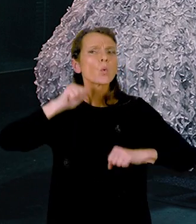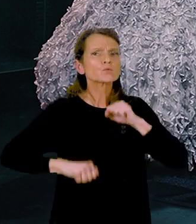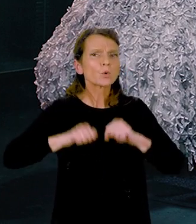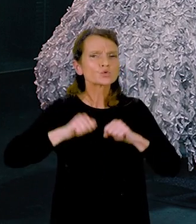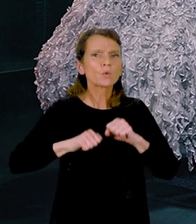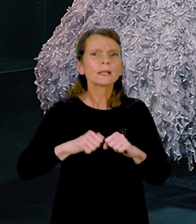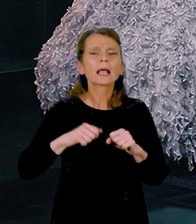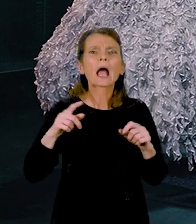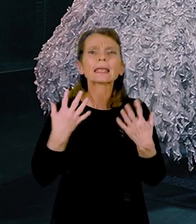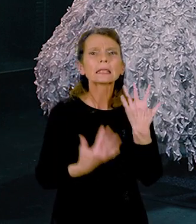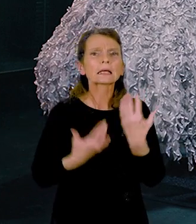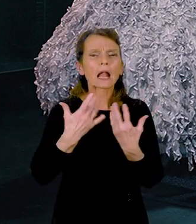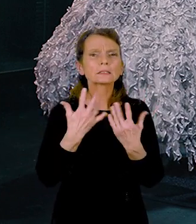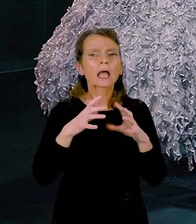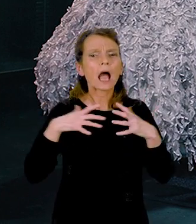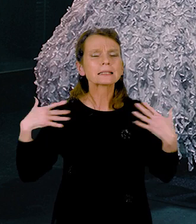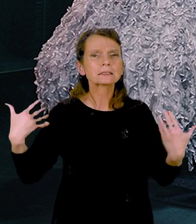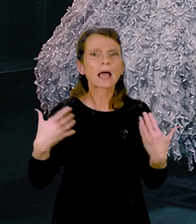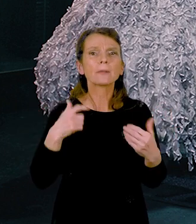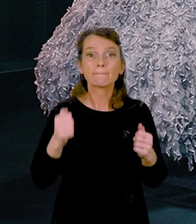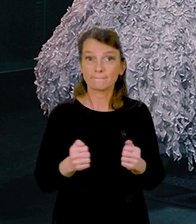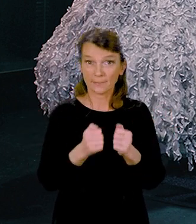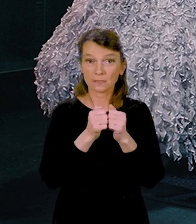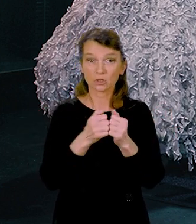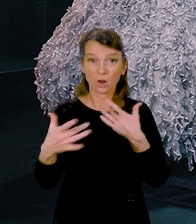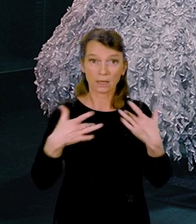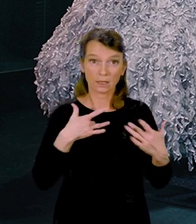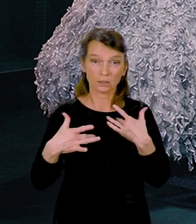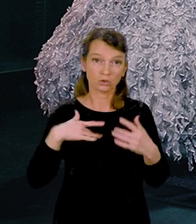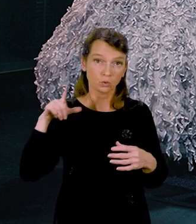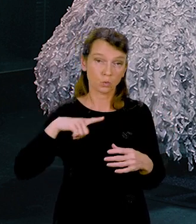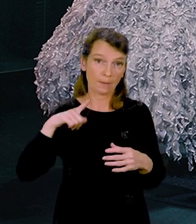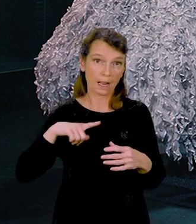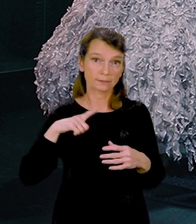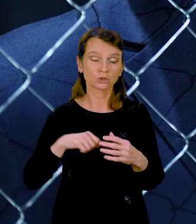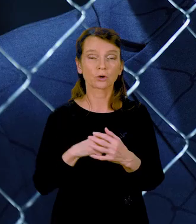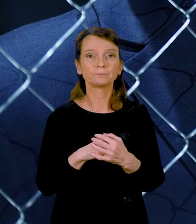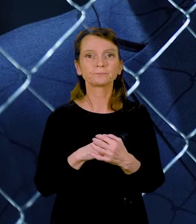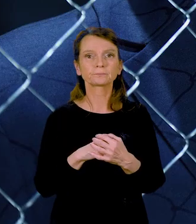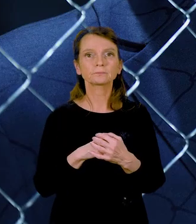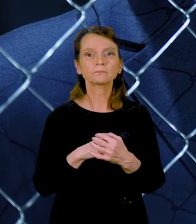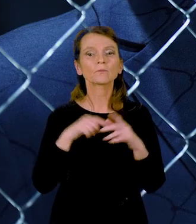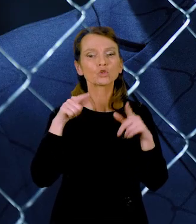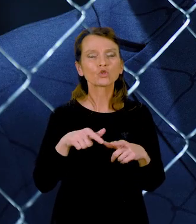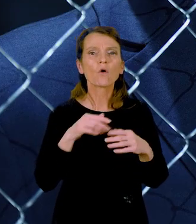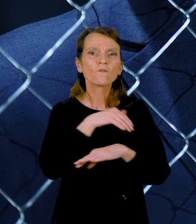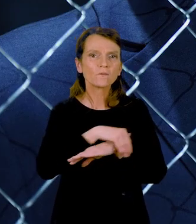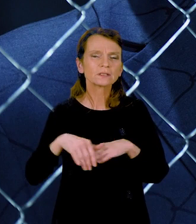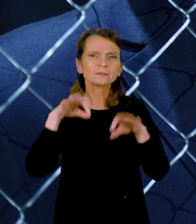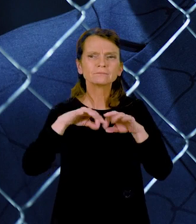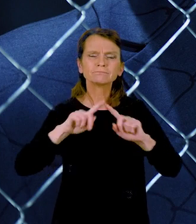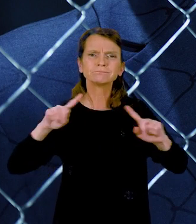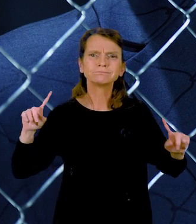usposobljenega igralskega ansambla Mestnega gledališča ljubljanskega. To vrstni kolorit